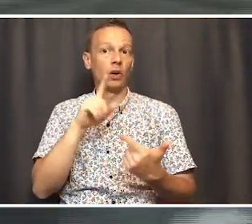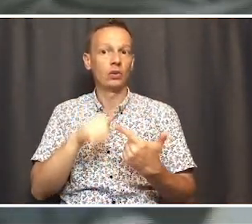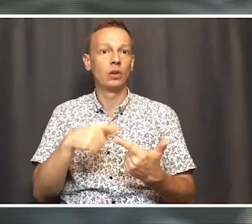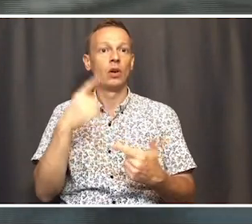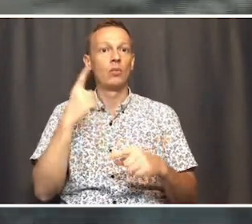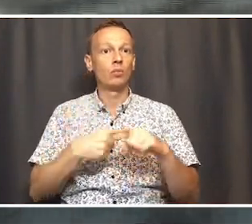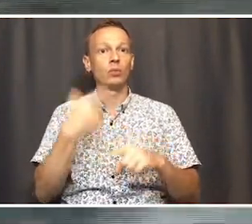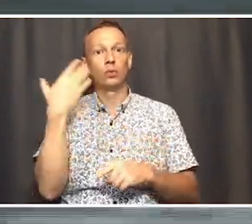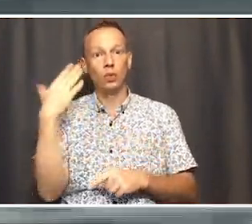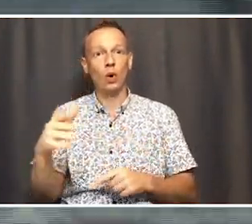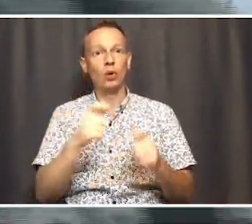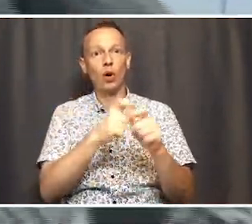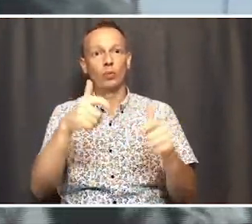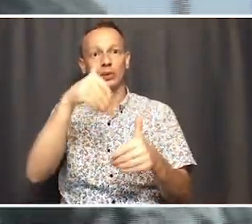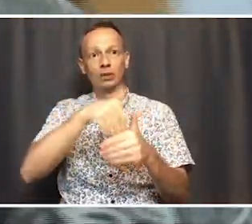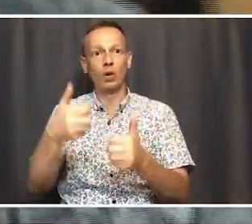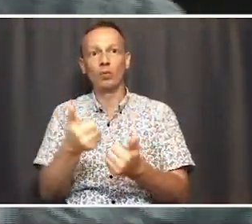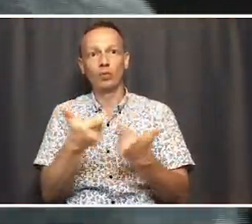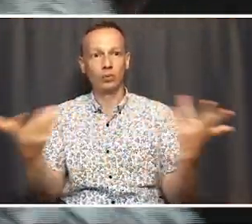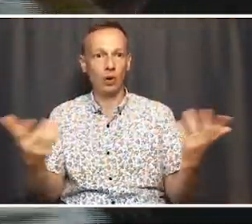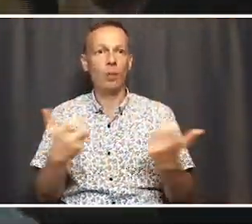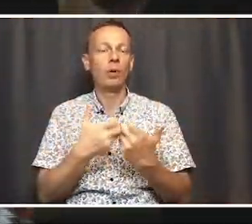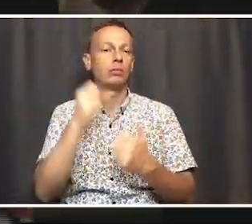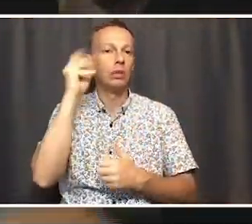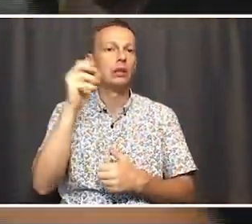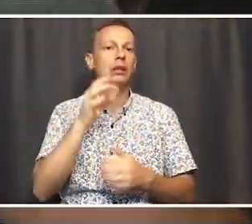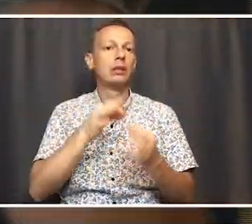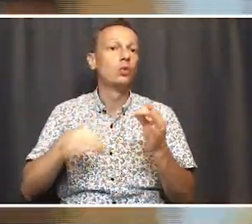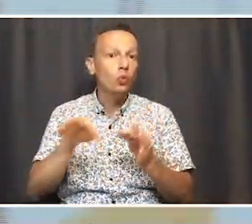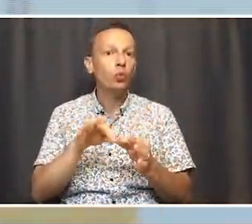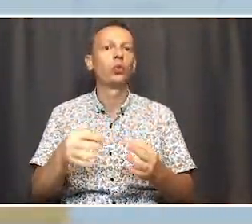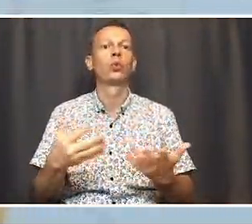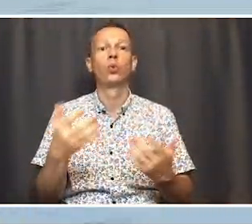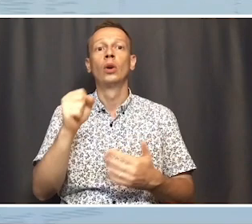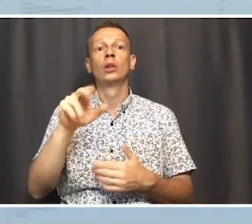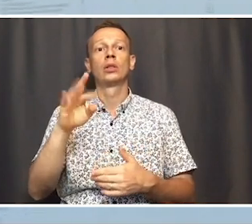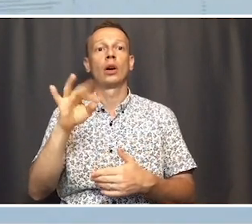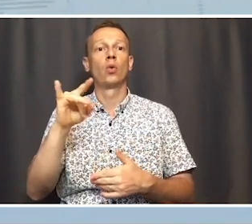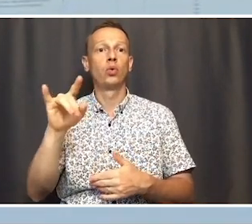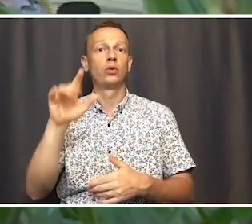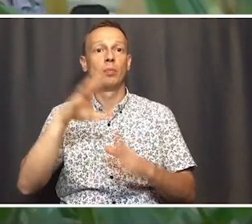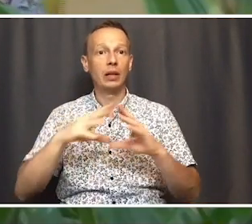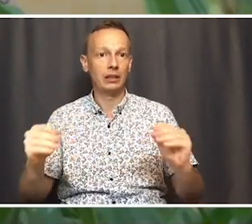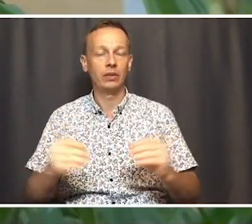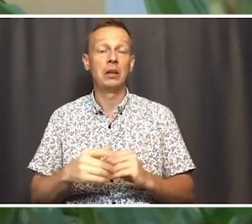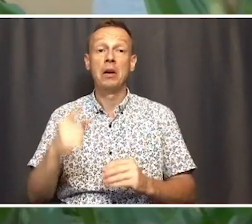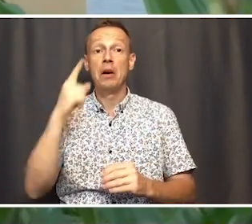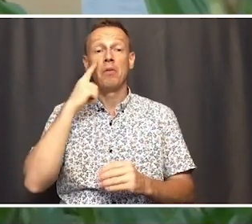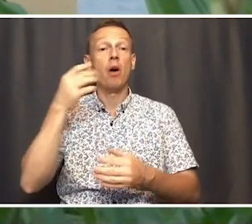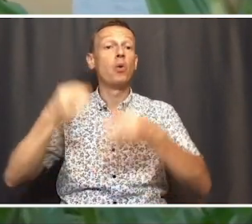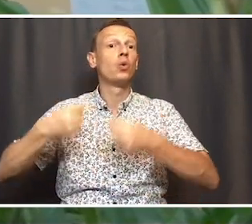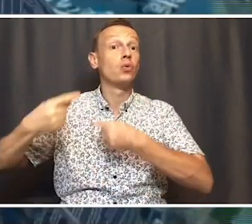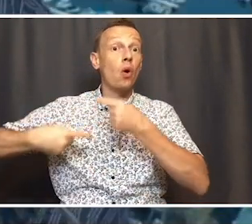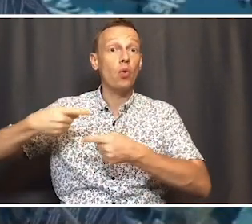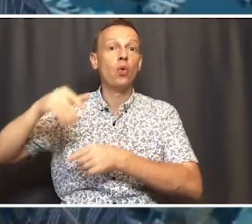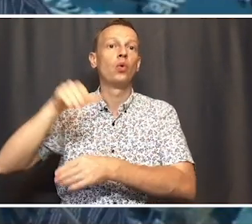sociétés Tekura Travel, Tahiti Tour et South Pacific. L'audience est en cours, compte rendu ce soir dans le